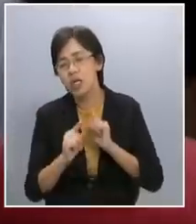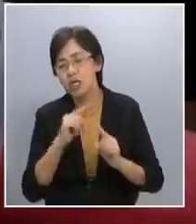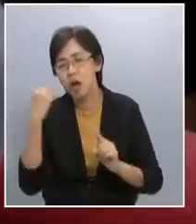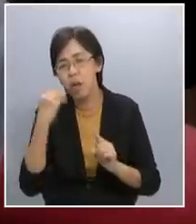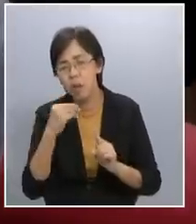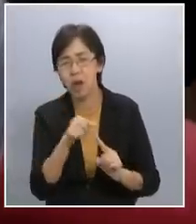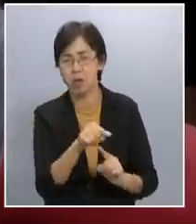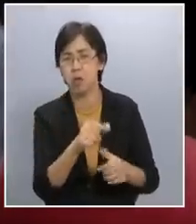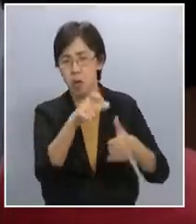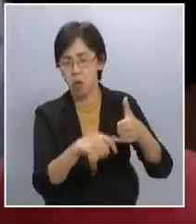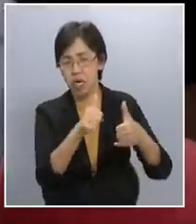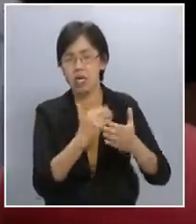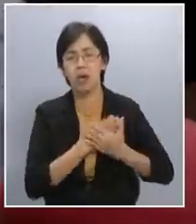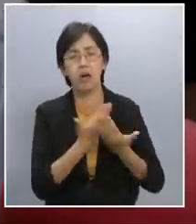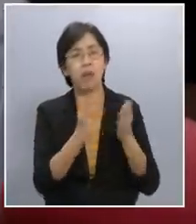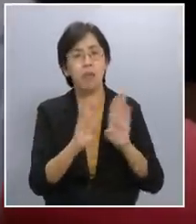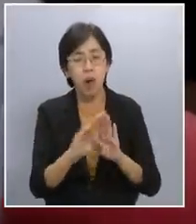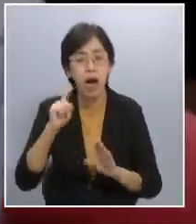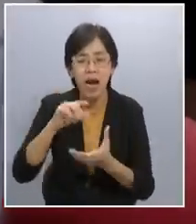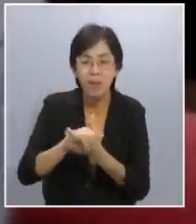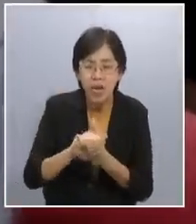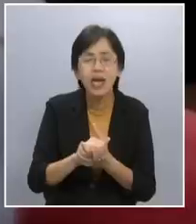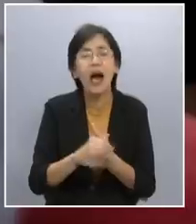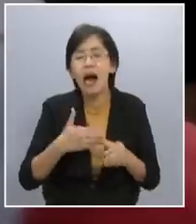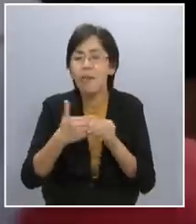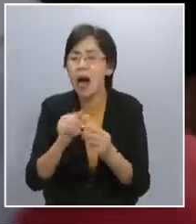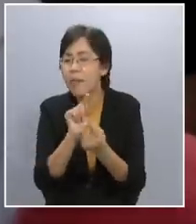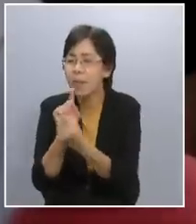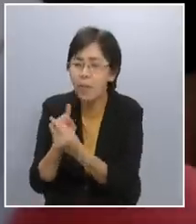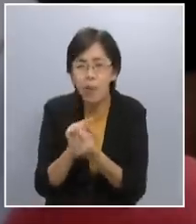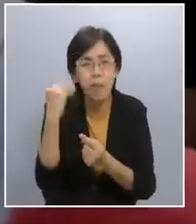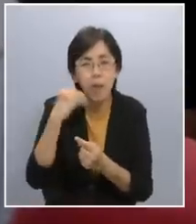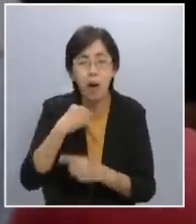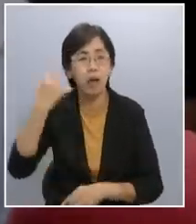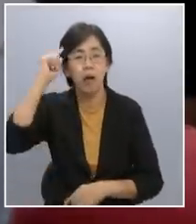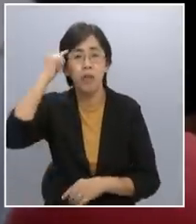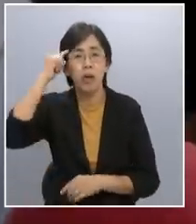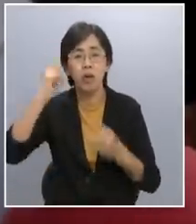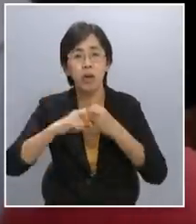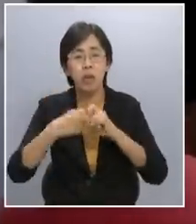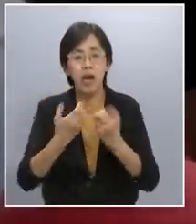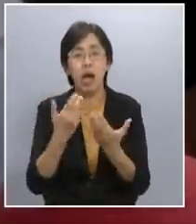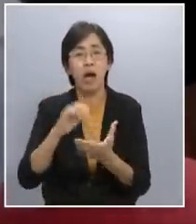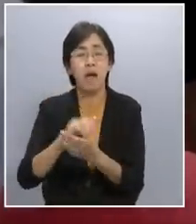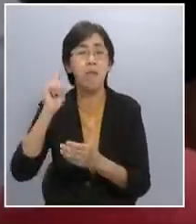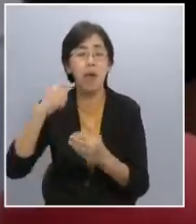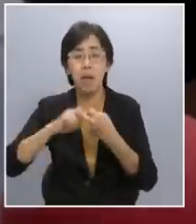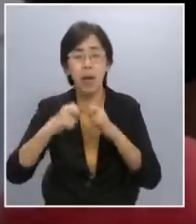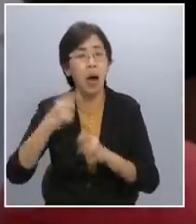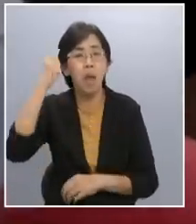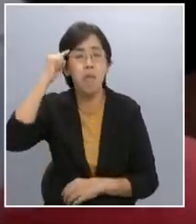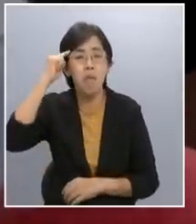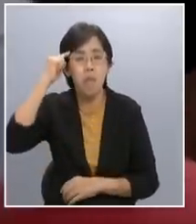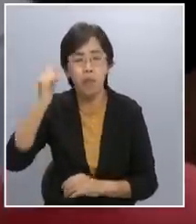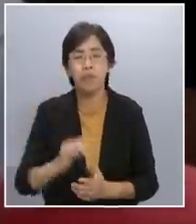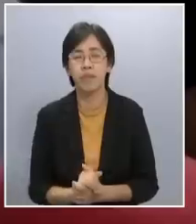ครอบครัวมักจะพาภรรยาเนี่ยออกงานเสมอที่ผ่านมาไม่เคยรับรู้มาก่อนเลยว่ามีปัญหากับภรรยาพร้อมกับยืนยันนะครับว่